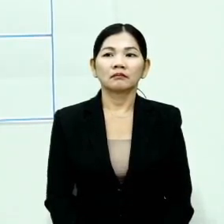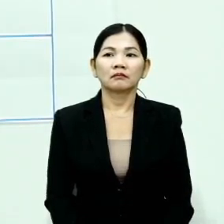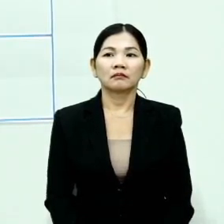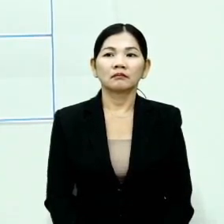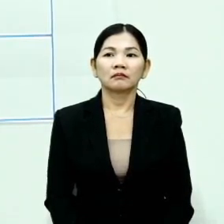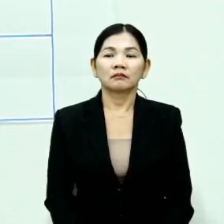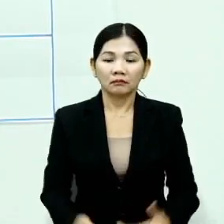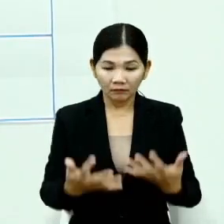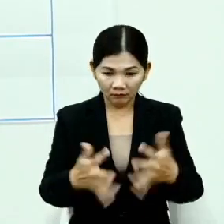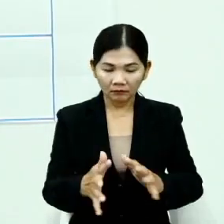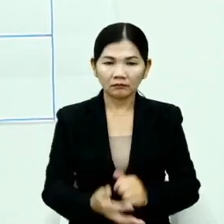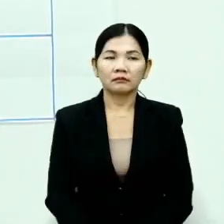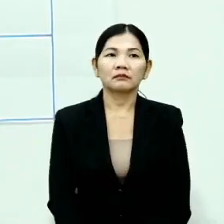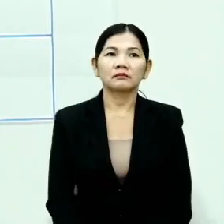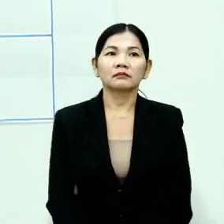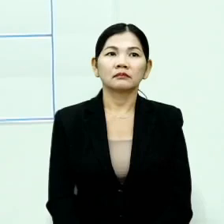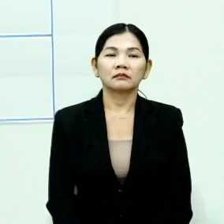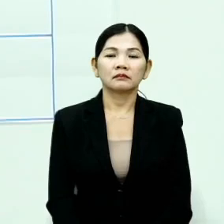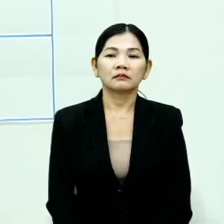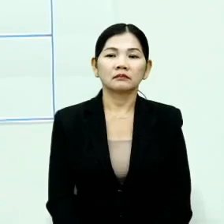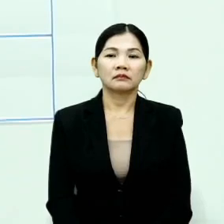ហើយរាល់ហើយនៅកូន